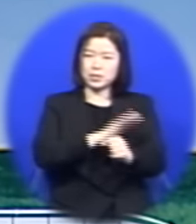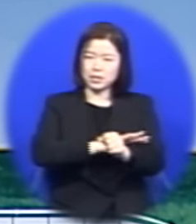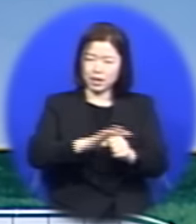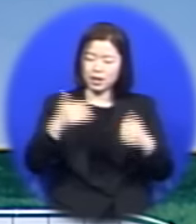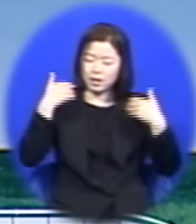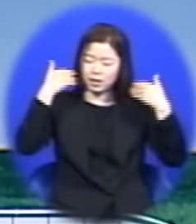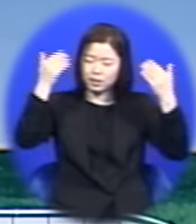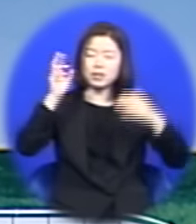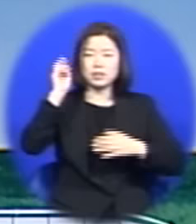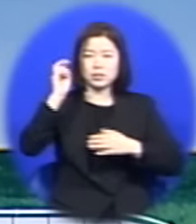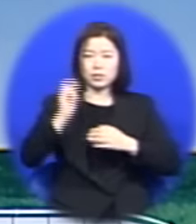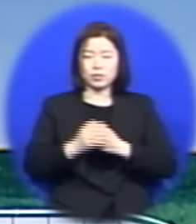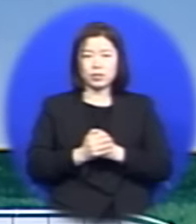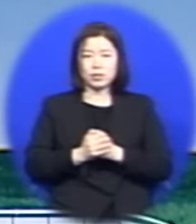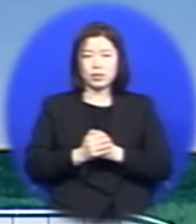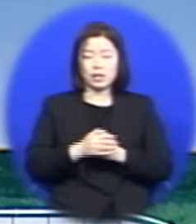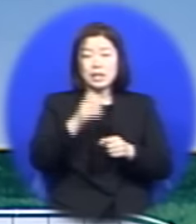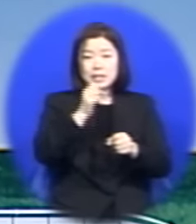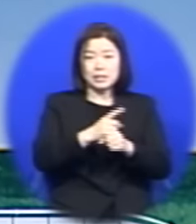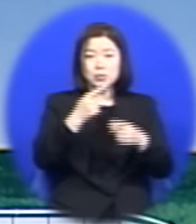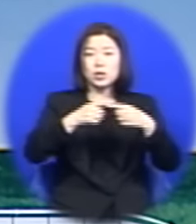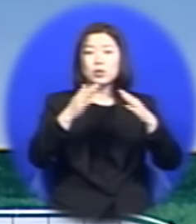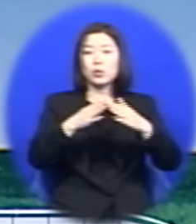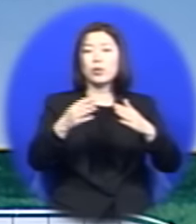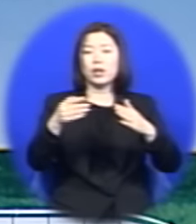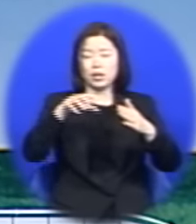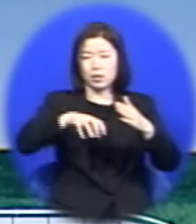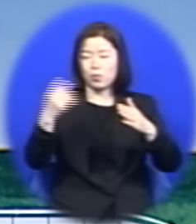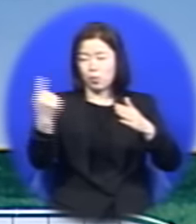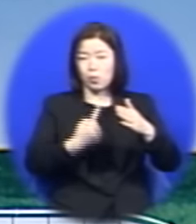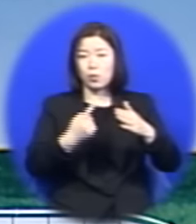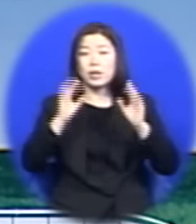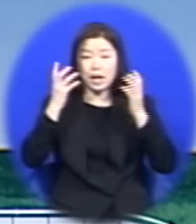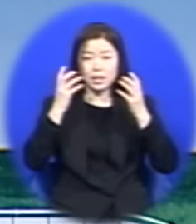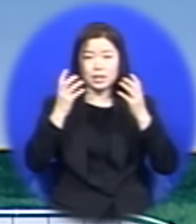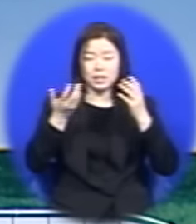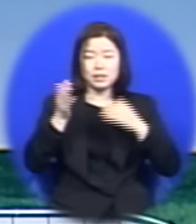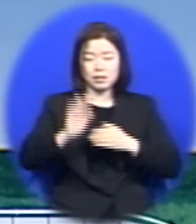거예요. 이미 교회까지 나온 아이인데